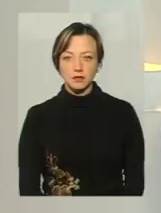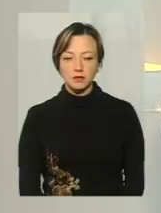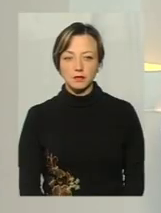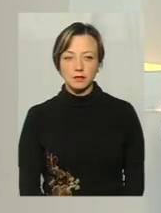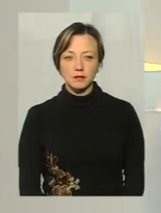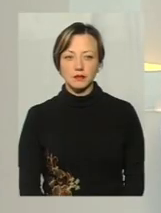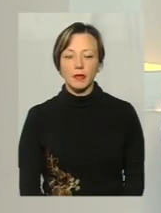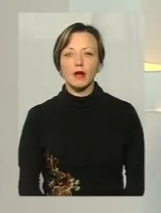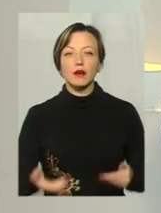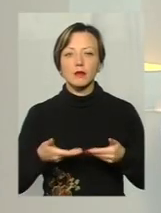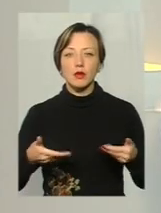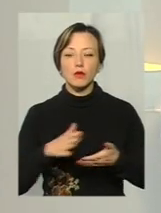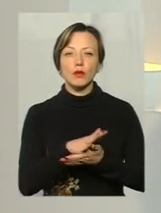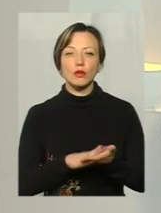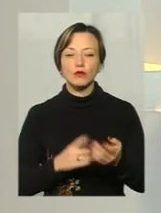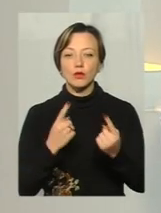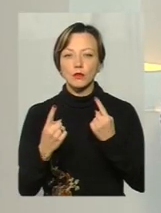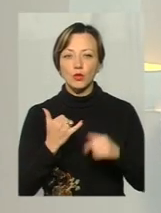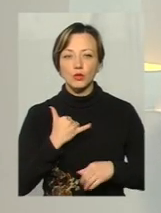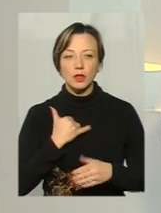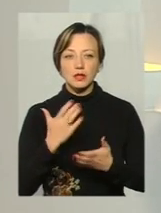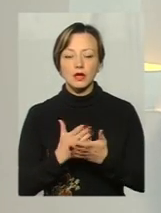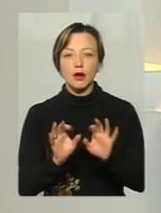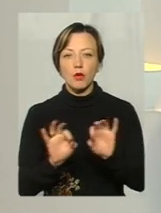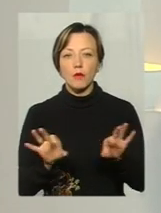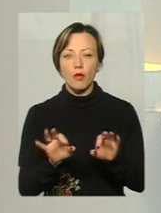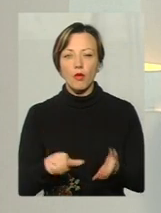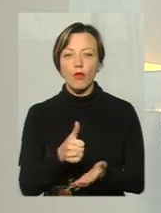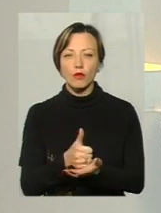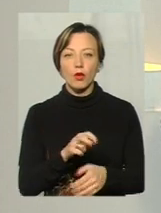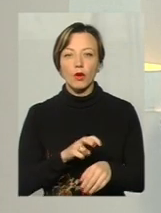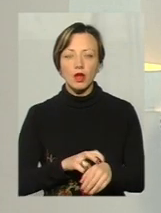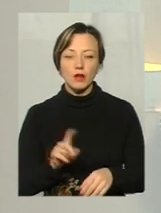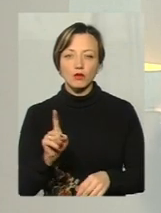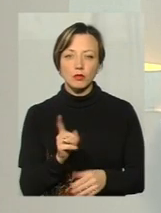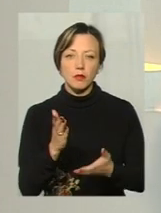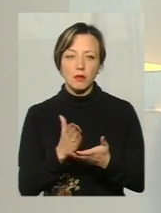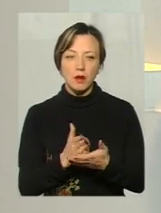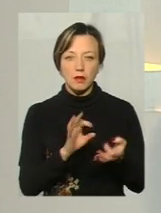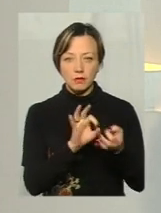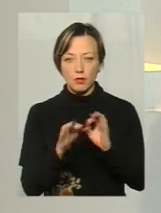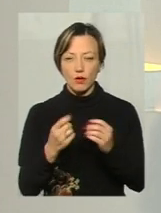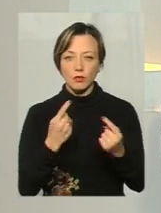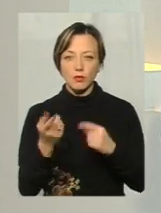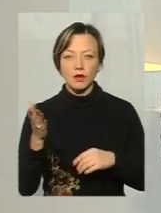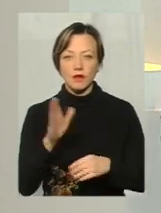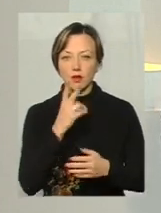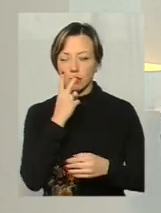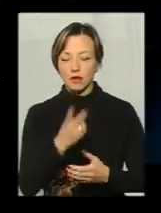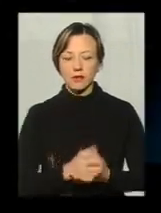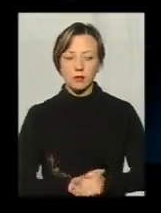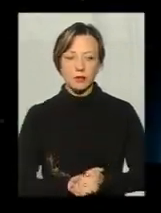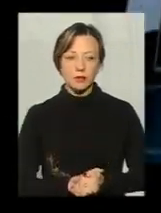Ми продовжимо нашу розмову. Також у нас є коментар головного лікаря. Для того, щоб ми мали змістовну розмову, давайте зразу перейдемо до